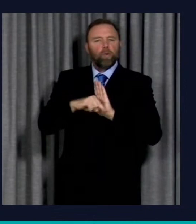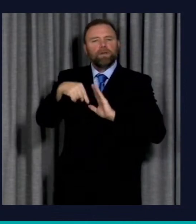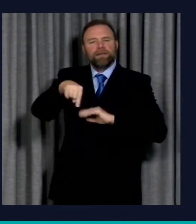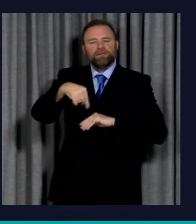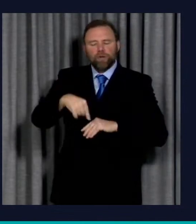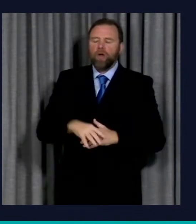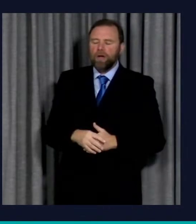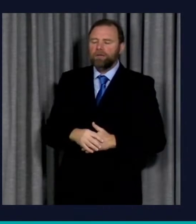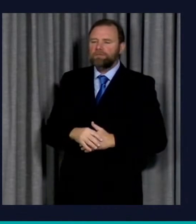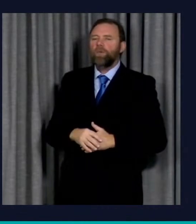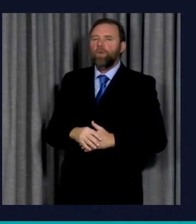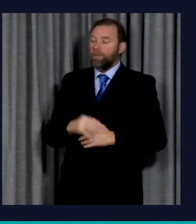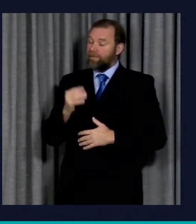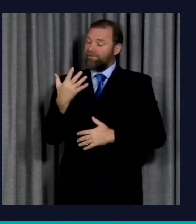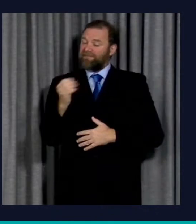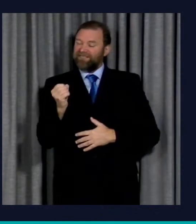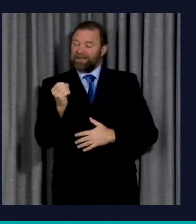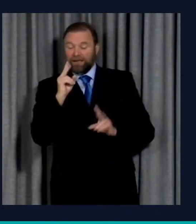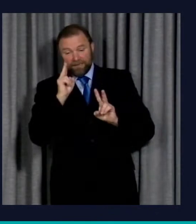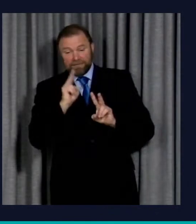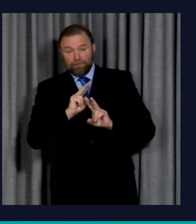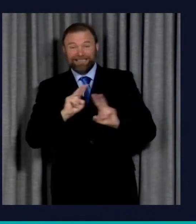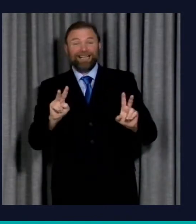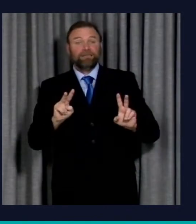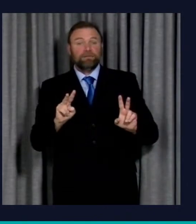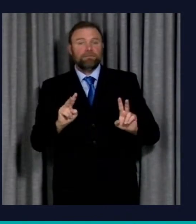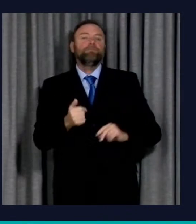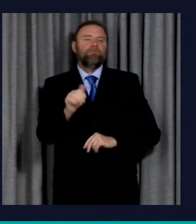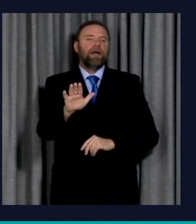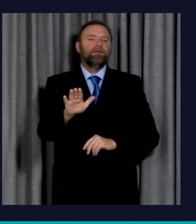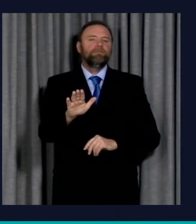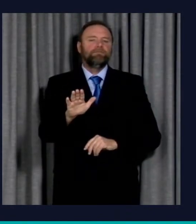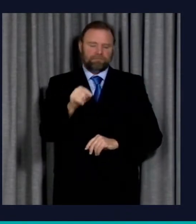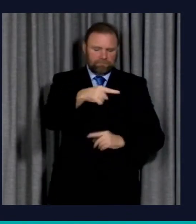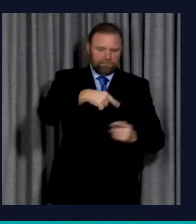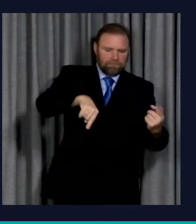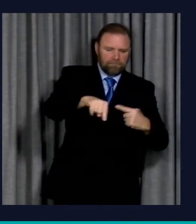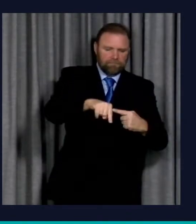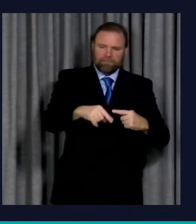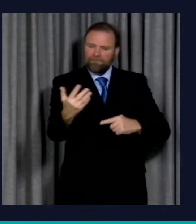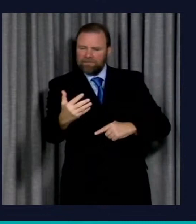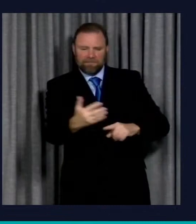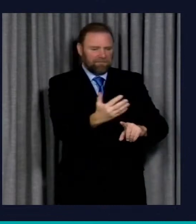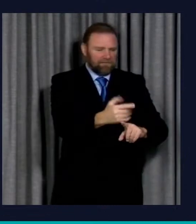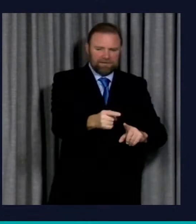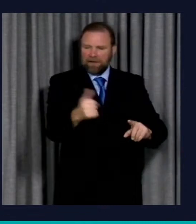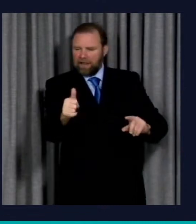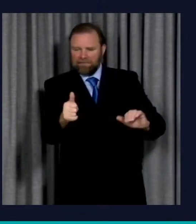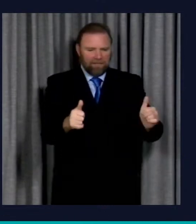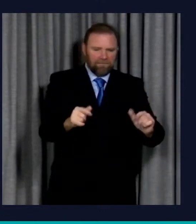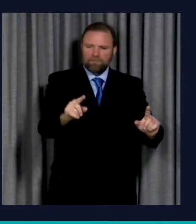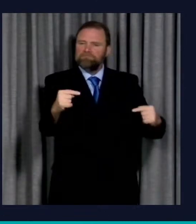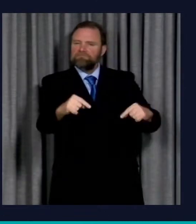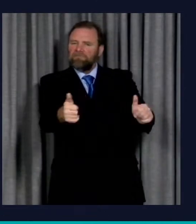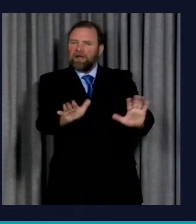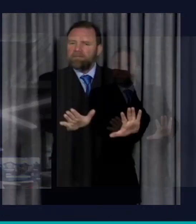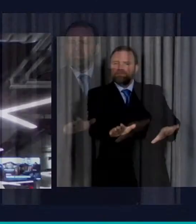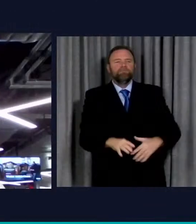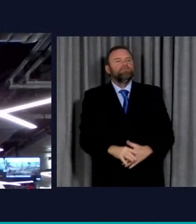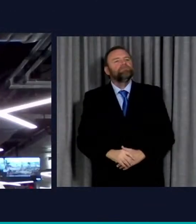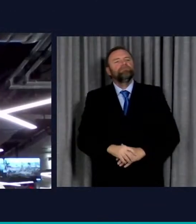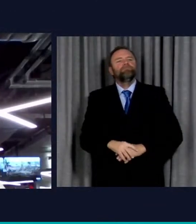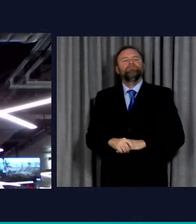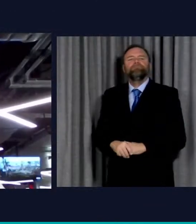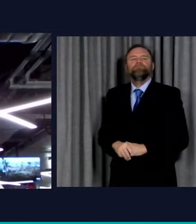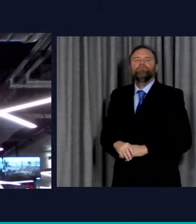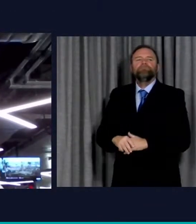the 50 people who are watching won't include the people who are involved in the game itself. Gai ofyn